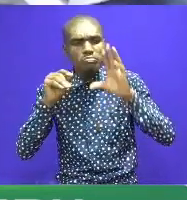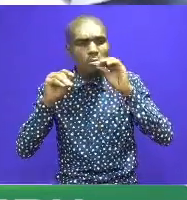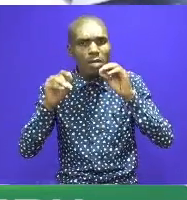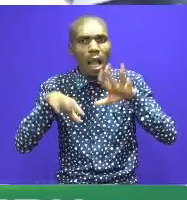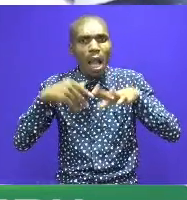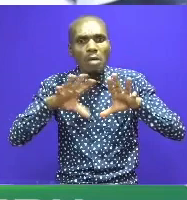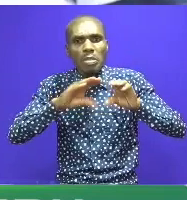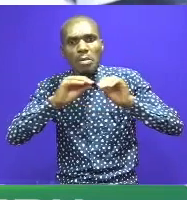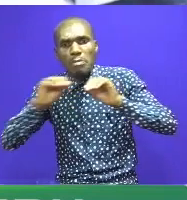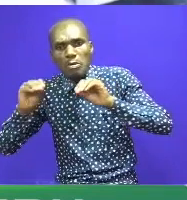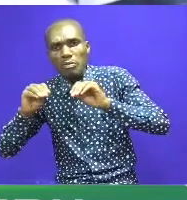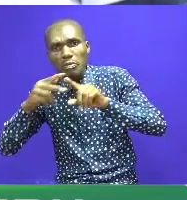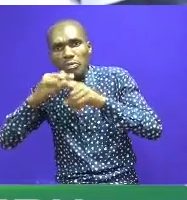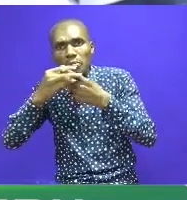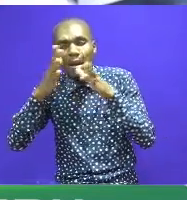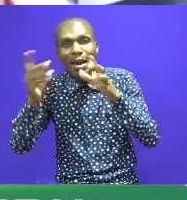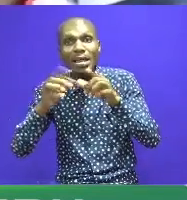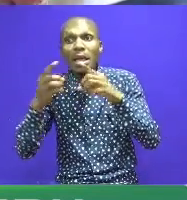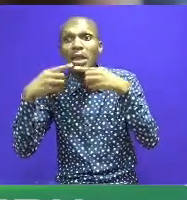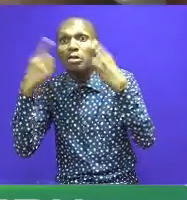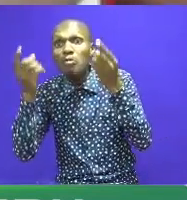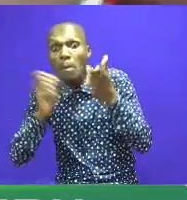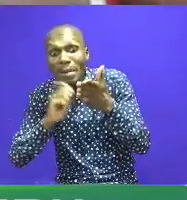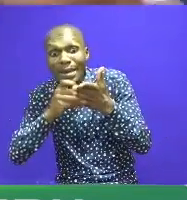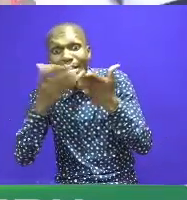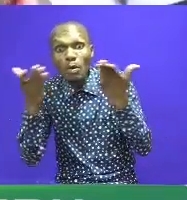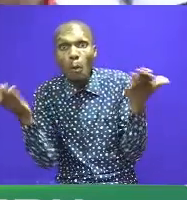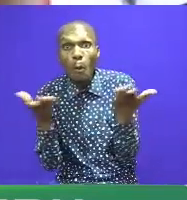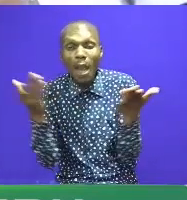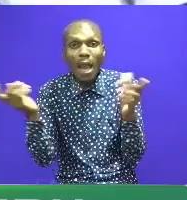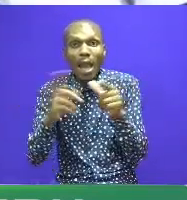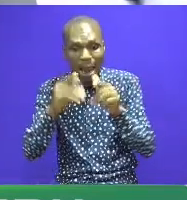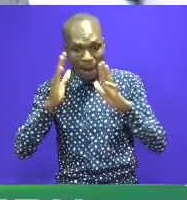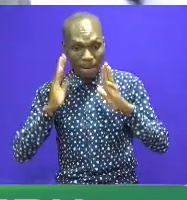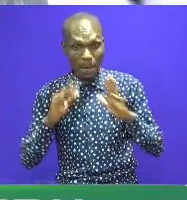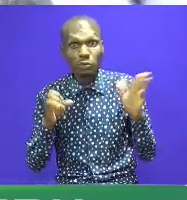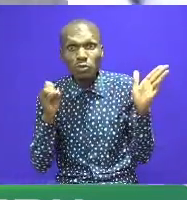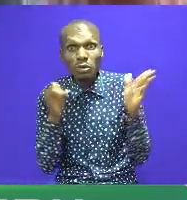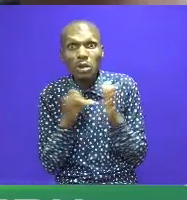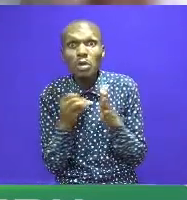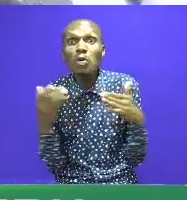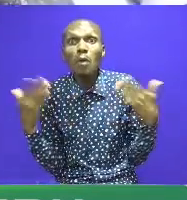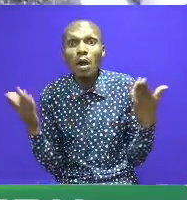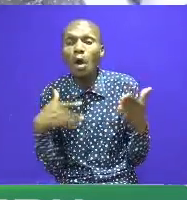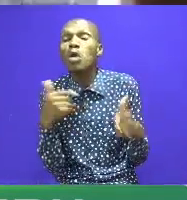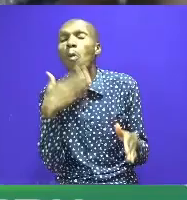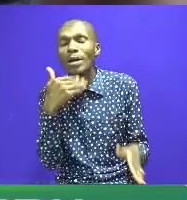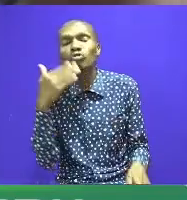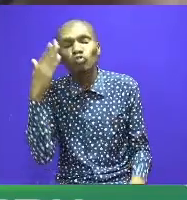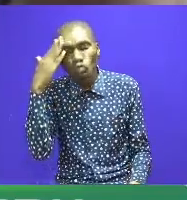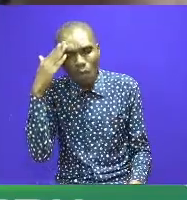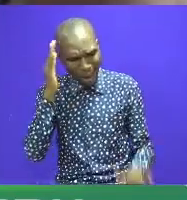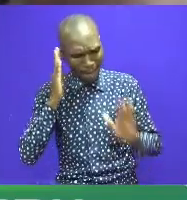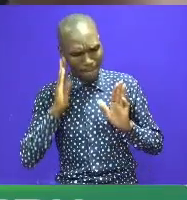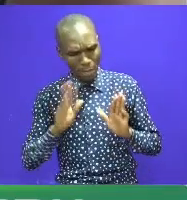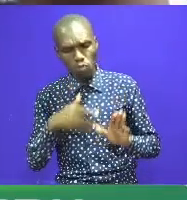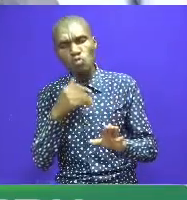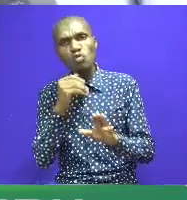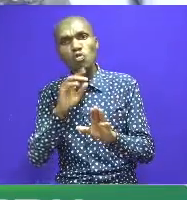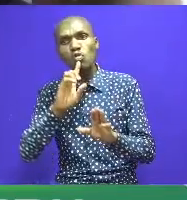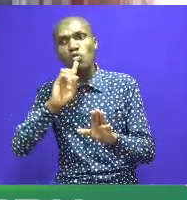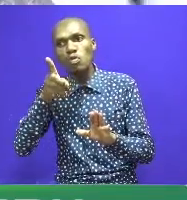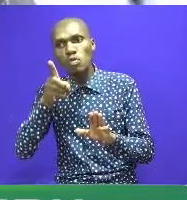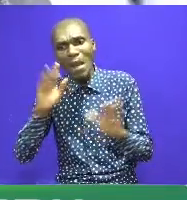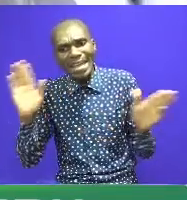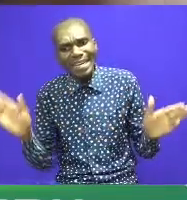kutu kuhi machine yeji. Nga hii information yali kile tuiti ya samu wanainji, nomu wanainji akabaini saite adirie. Tutake teto manye, umu ndo yoko oini saite tia